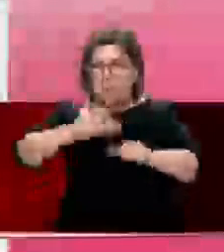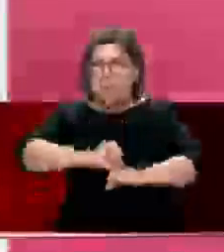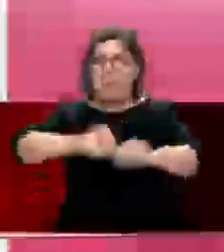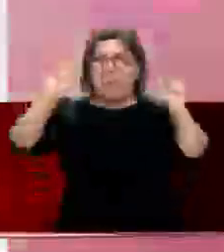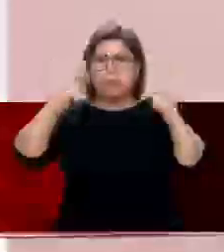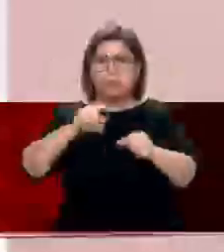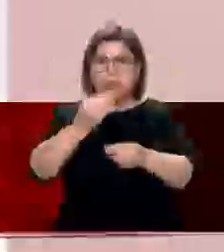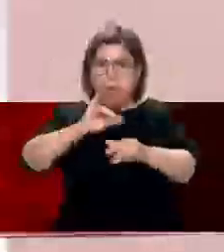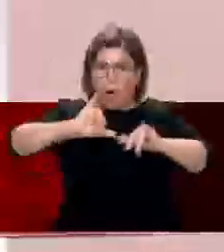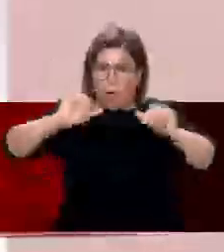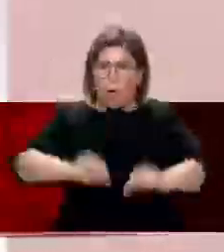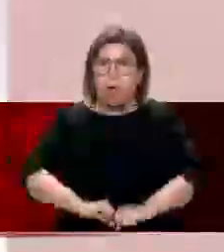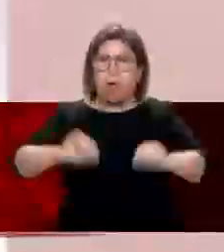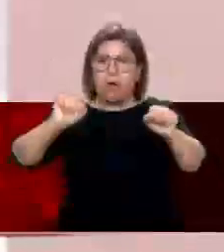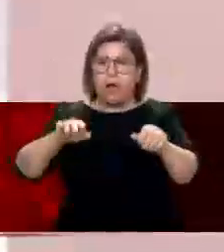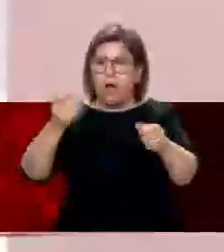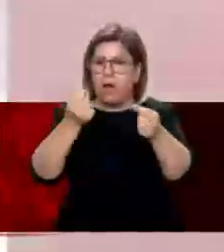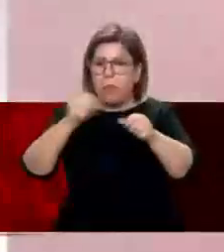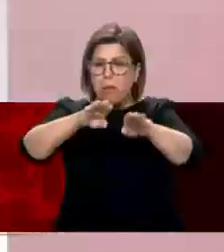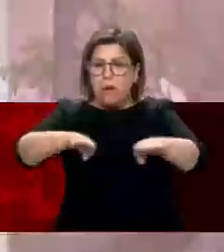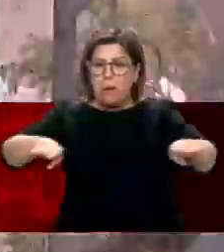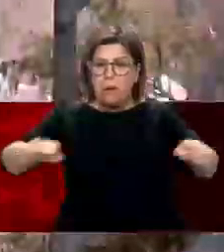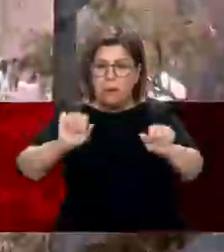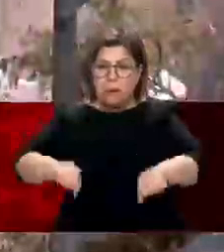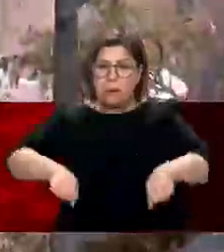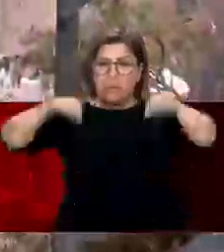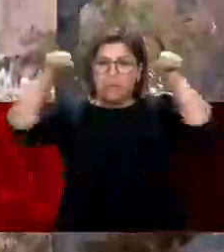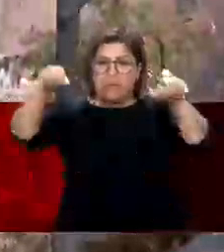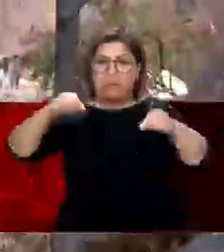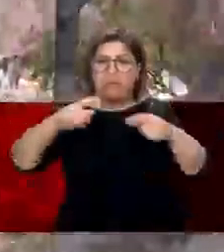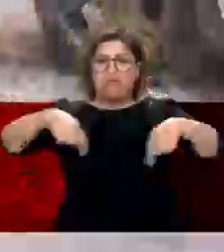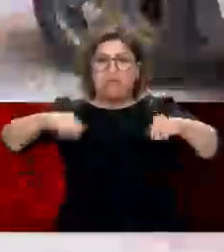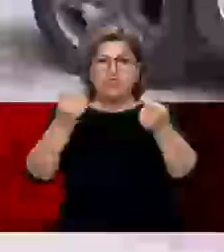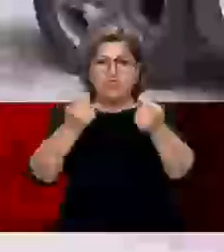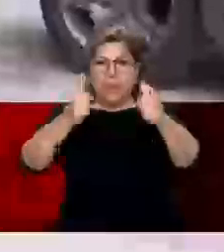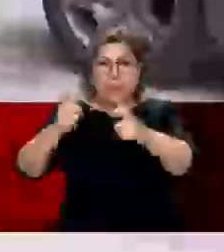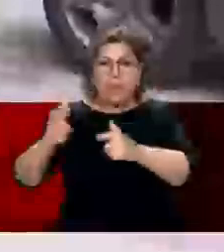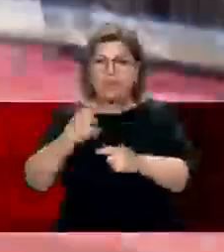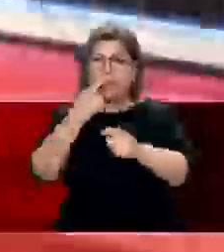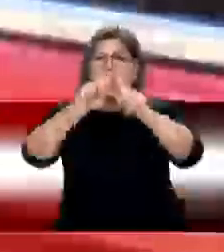Patlama o kadar şiddetliydi ki park halindeki aracın bagajı açıldı, çevredeki iş yerleri ve evlerin